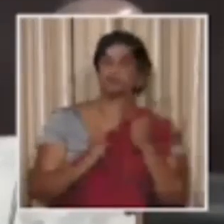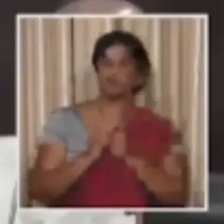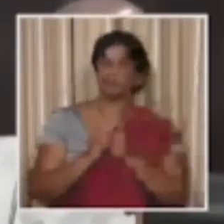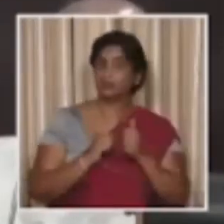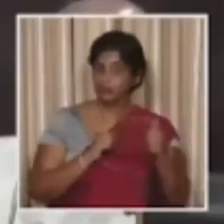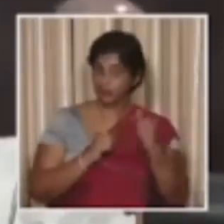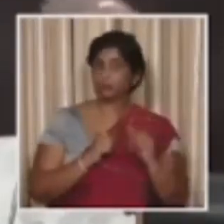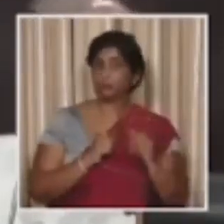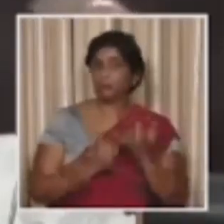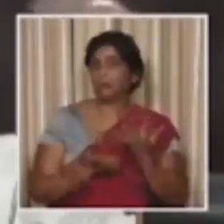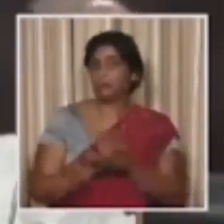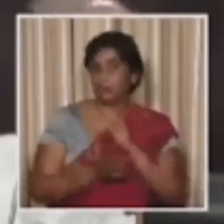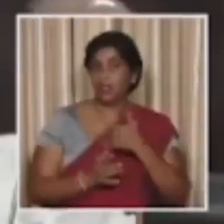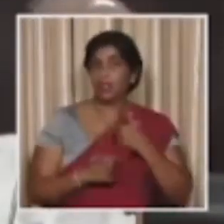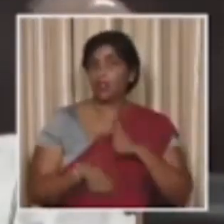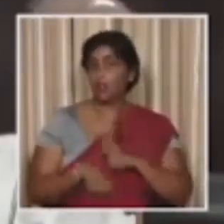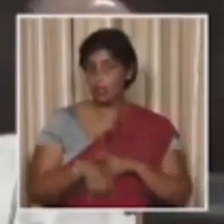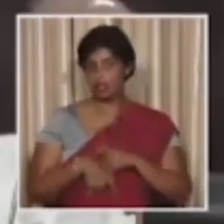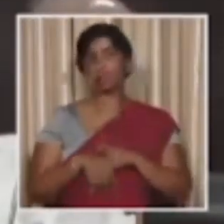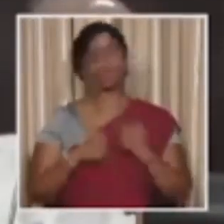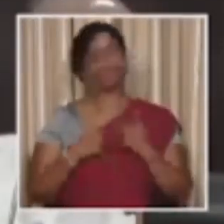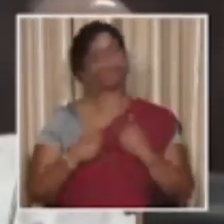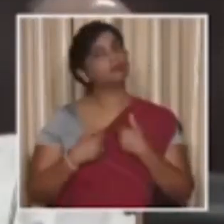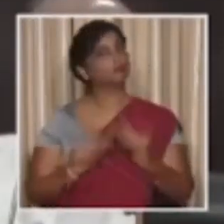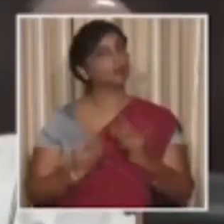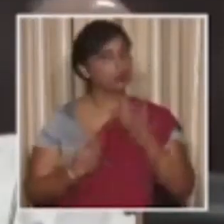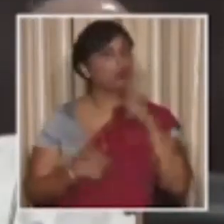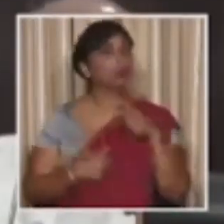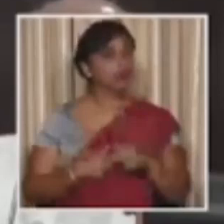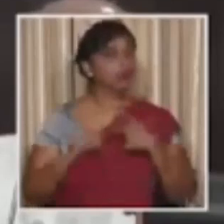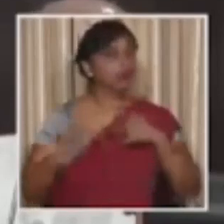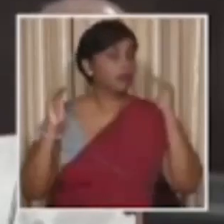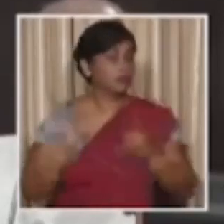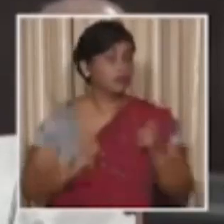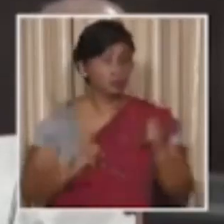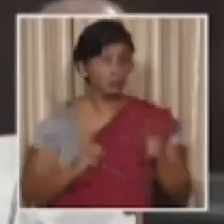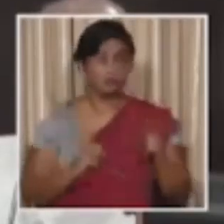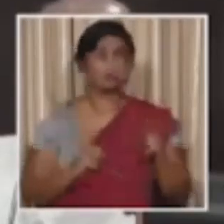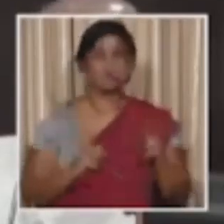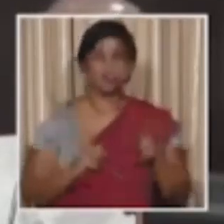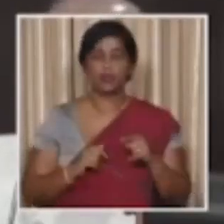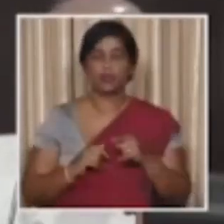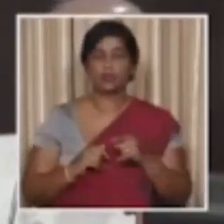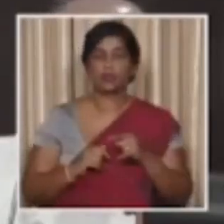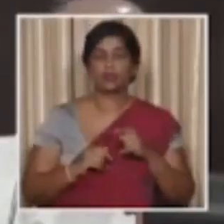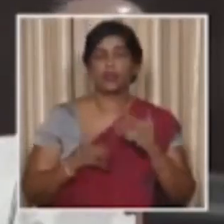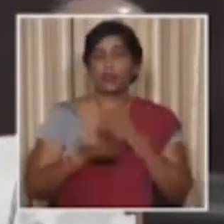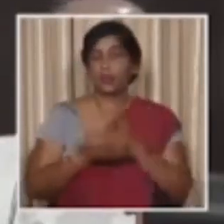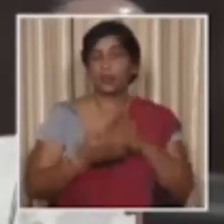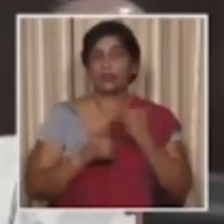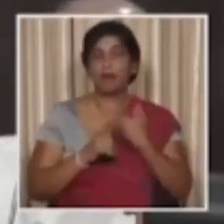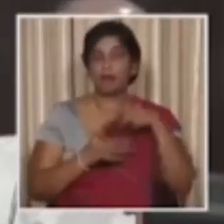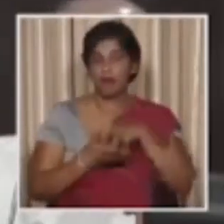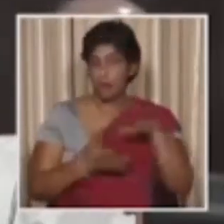කටයුතු සඳහා උපයෝගී කැරීමේ අවස්ථාව අපට උදා වෙනවා මේක සීමා කරන්නේ වෙත් කලාපයට පමණ තෙත්